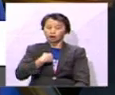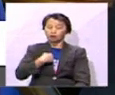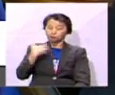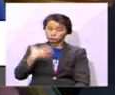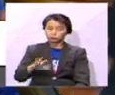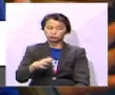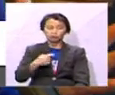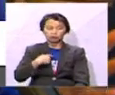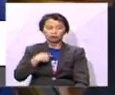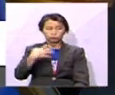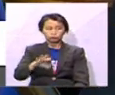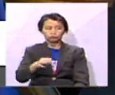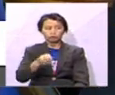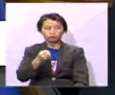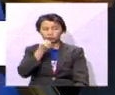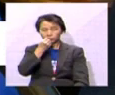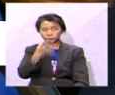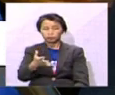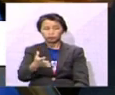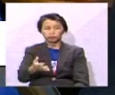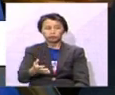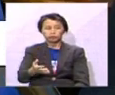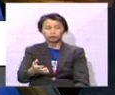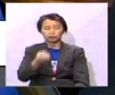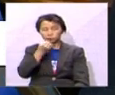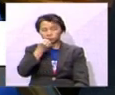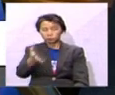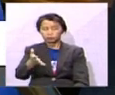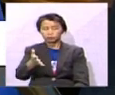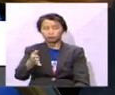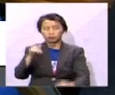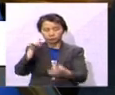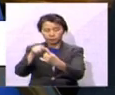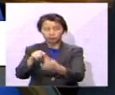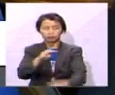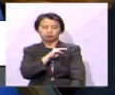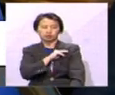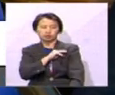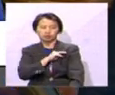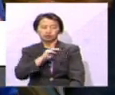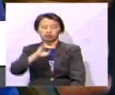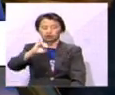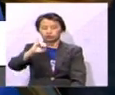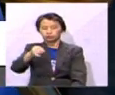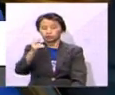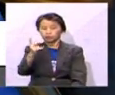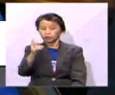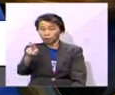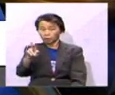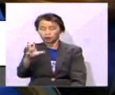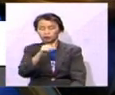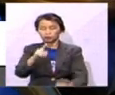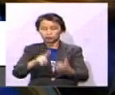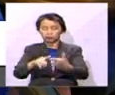memberikan satu timeline kepada Menteri Kerja Raya dan juga Menteri Kewangan kedua